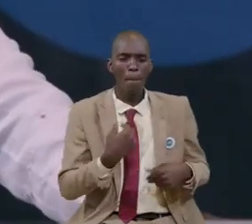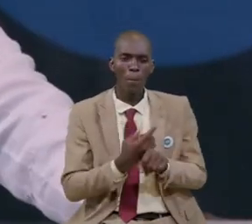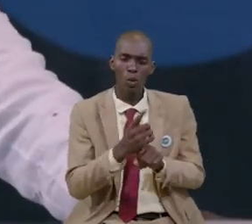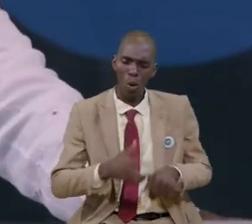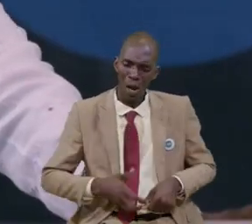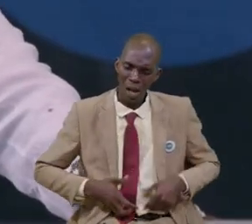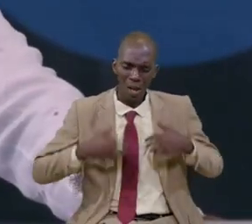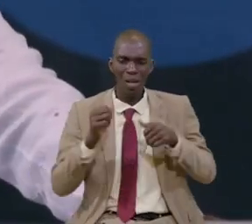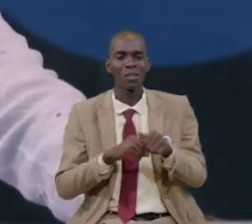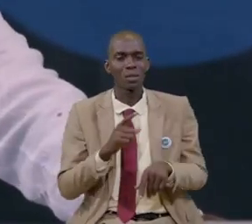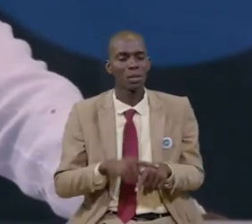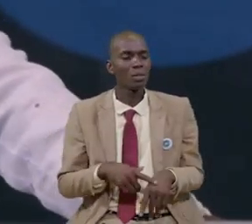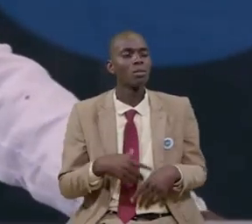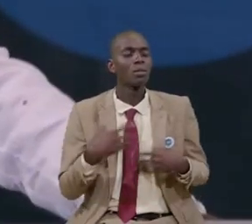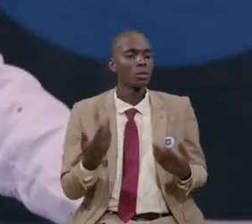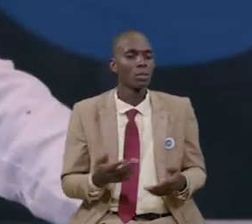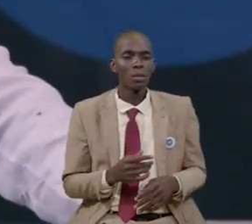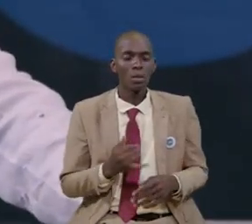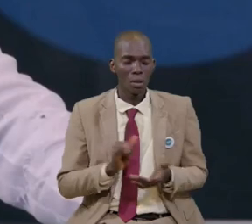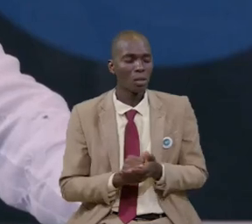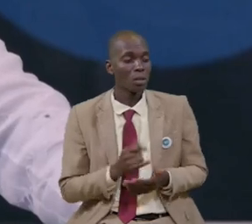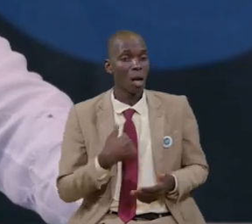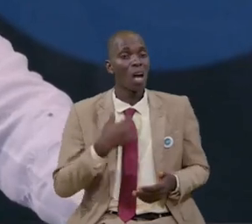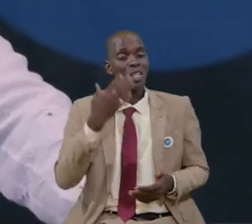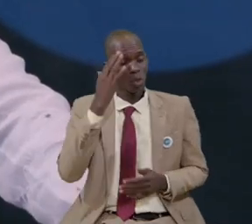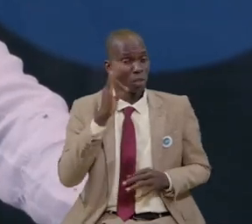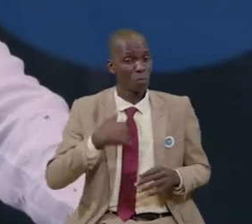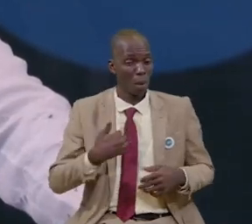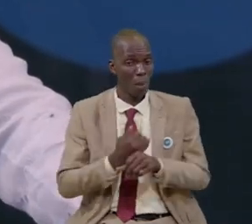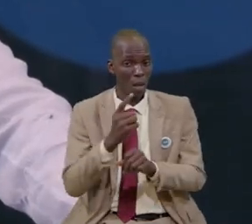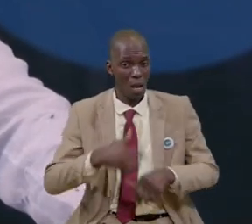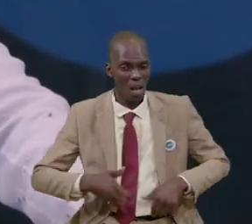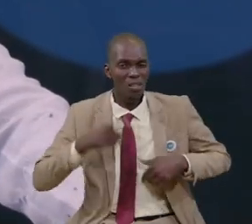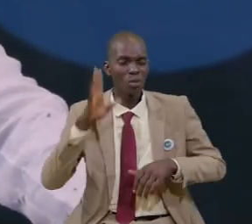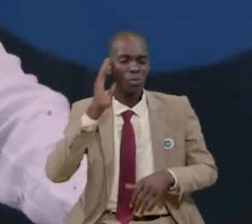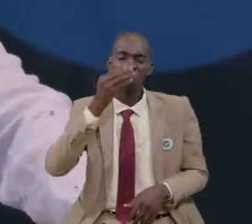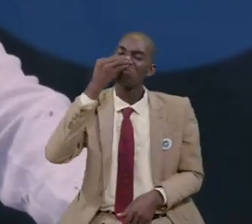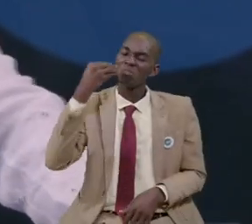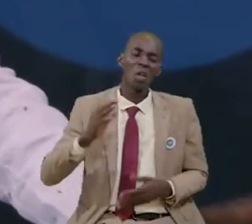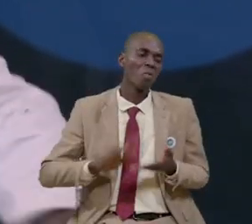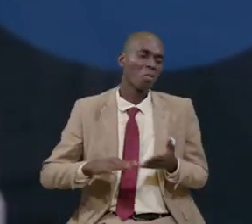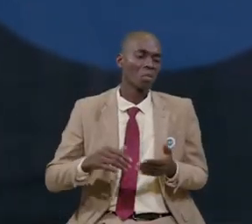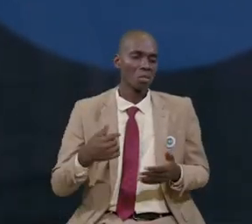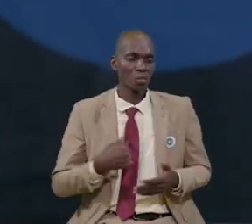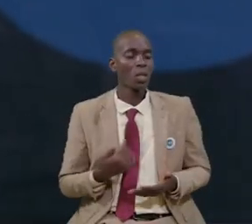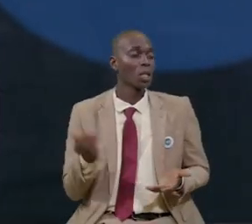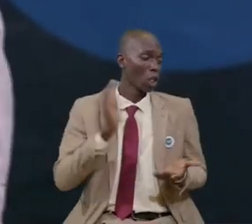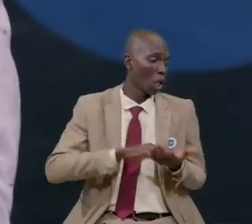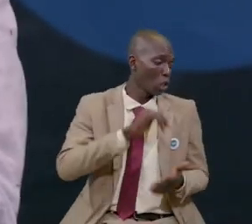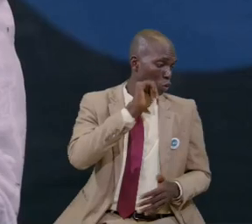vas me pardonner, non? Ah non, je te pardonne. Et puis le lendemain, tu viens et tu fais la même chose.